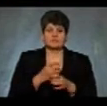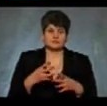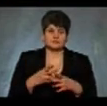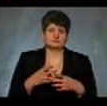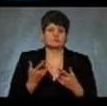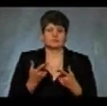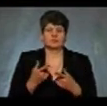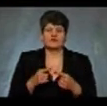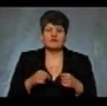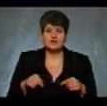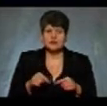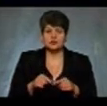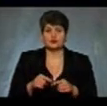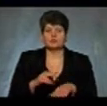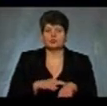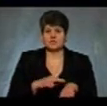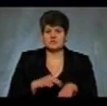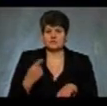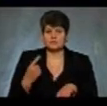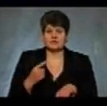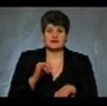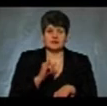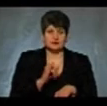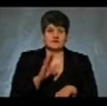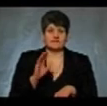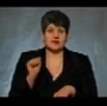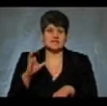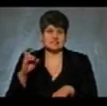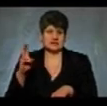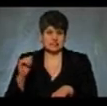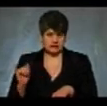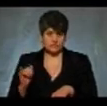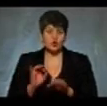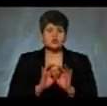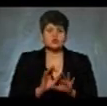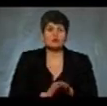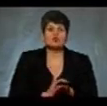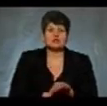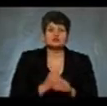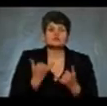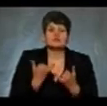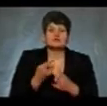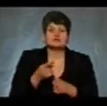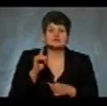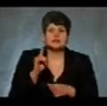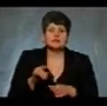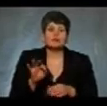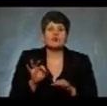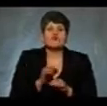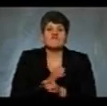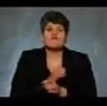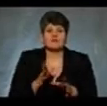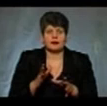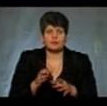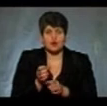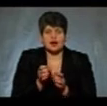Національної поліції в Тернопільській області Ігор Васьків. Пане Ігоре, розкажіть, будь ласка, що вам наразі відомо про вибух